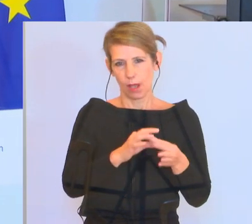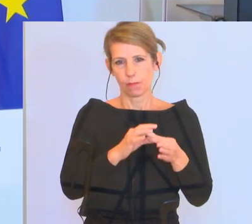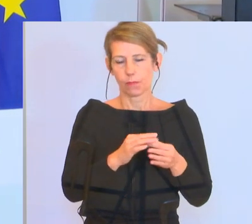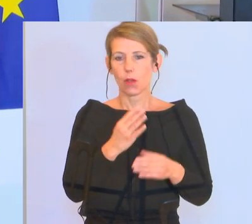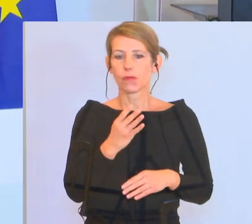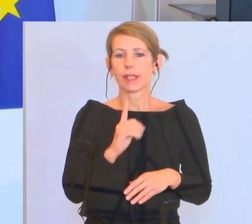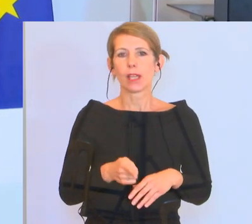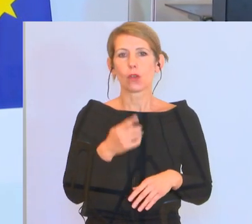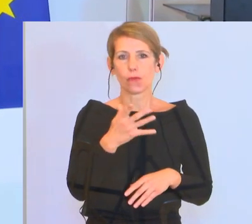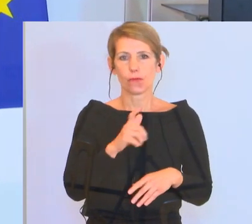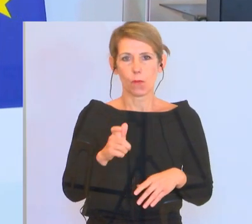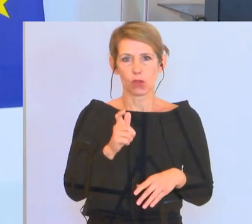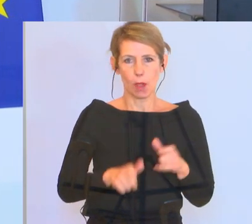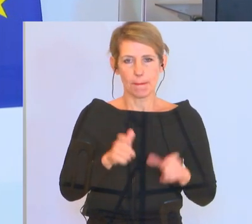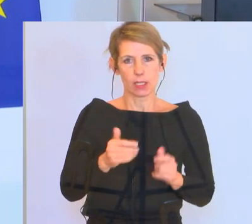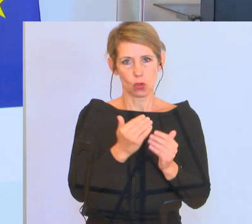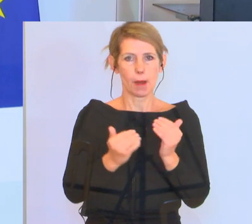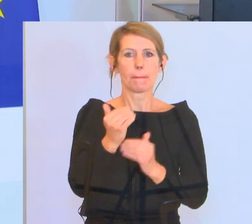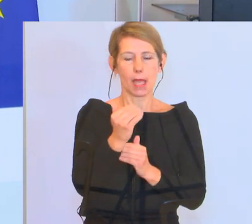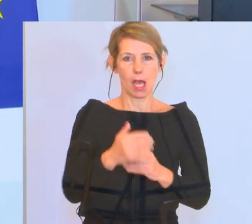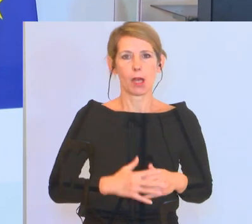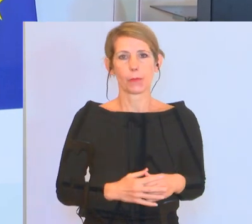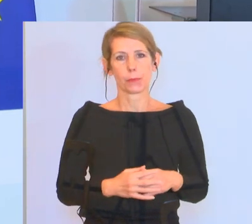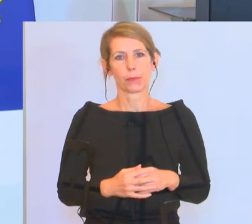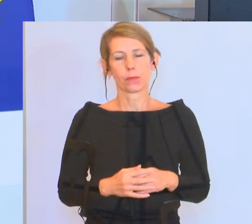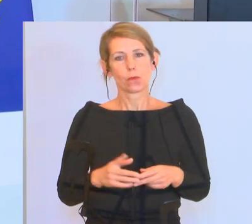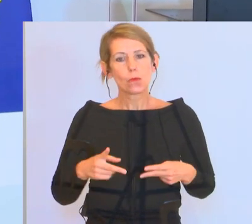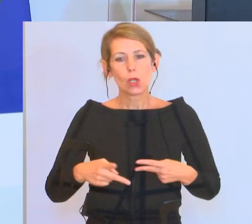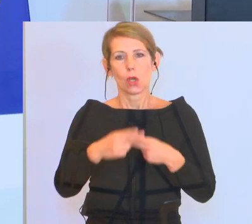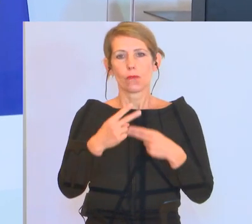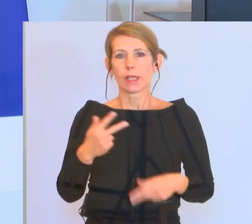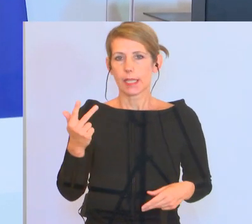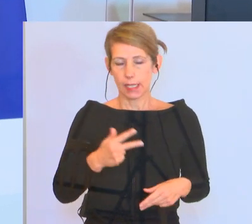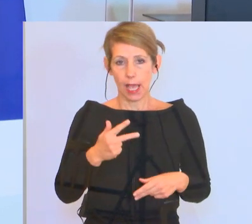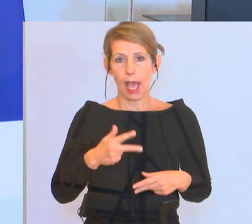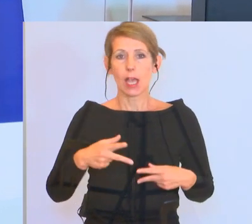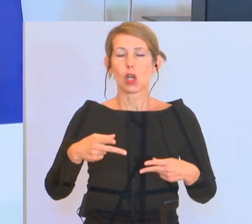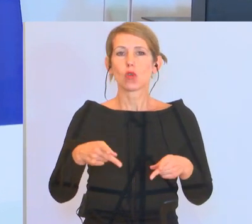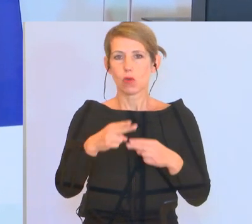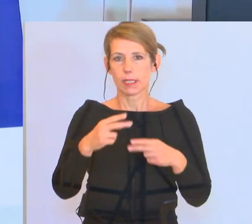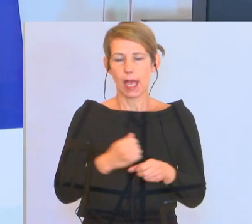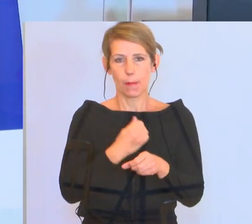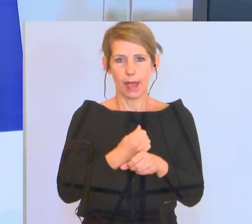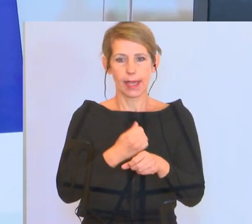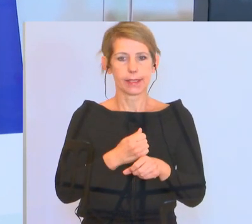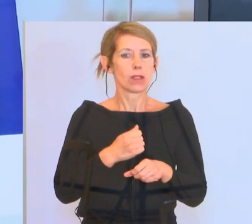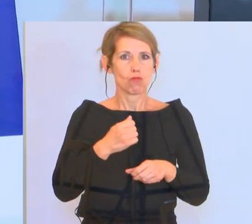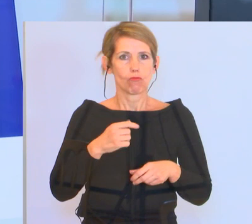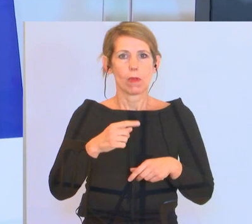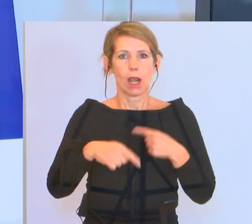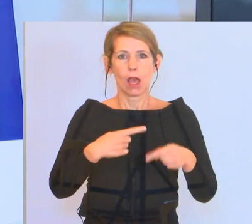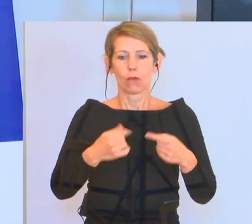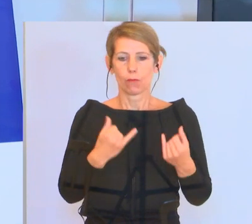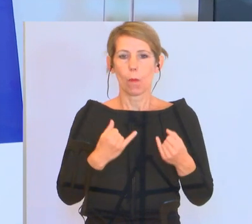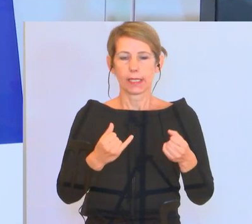ca. 4.500 Personen. Zur Phase 3 in der Corona-Kurzarbeit laufen gerade die Anträge ein